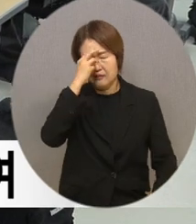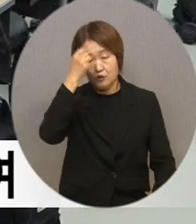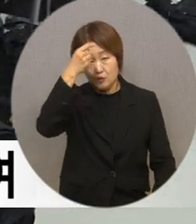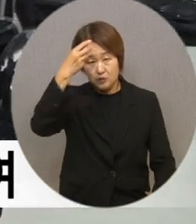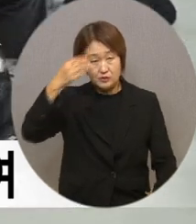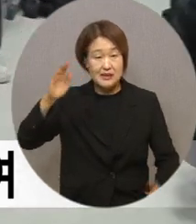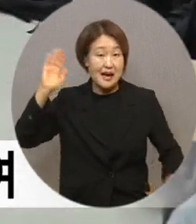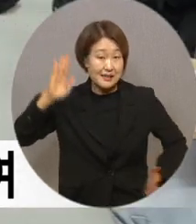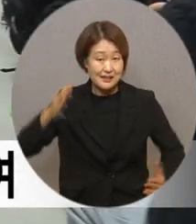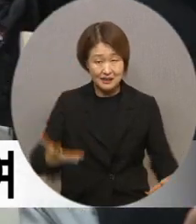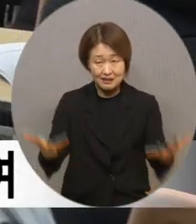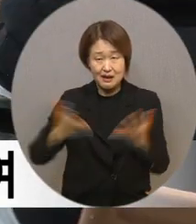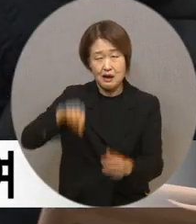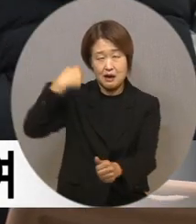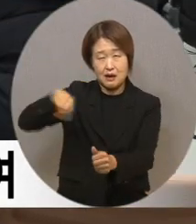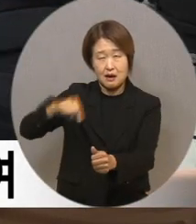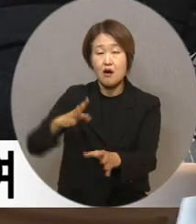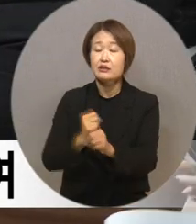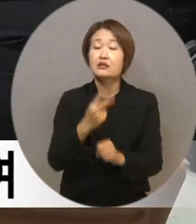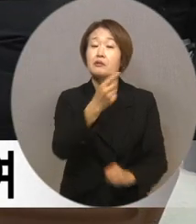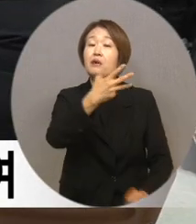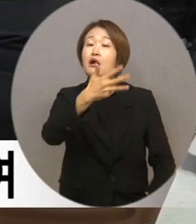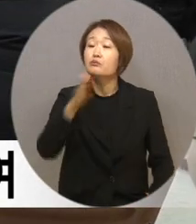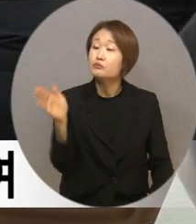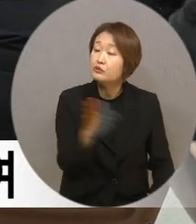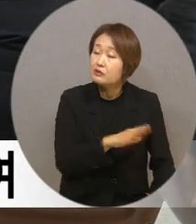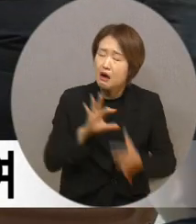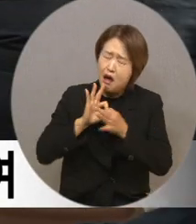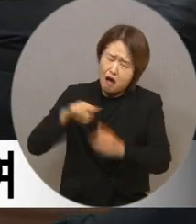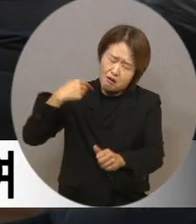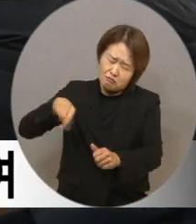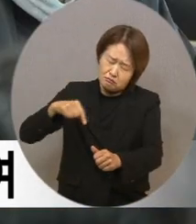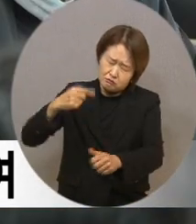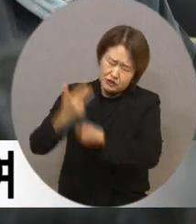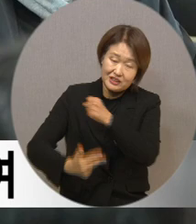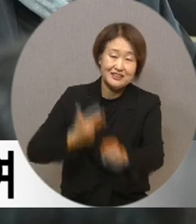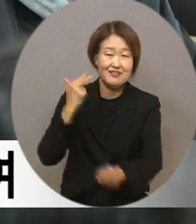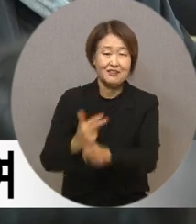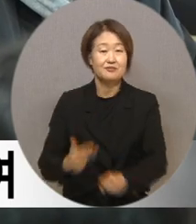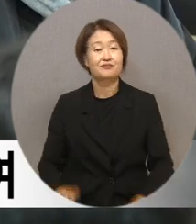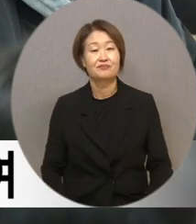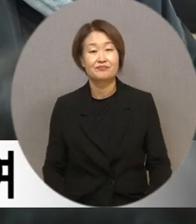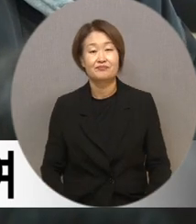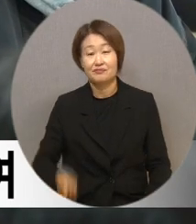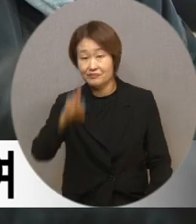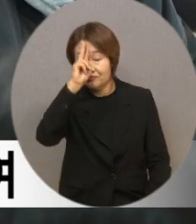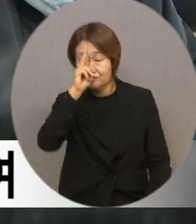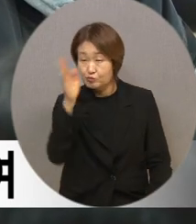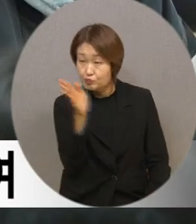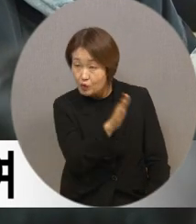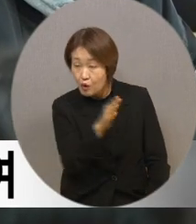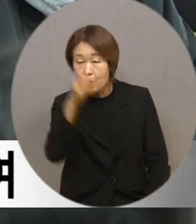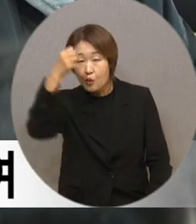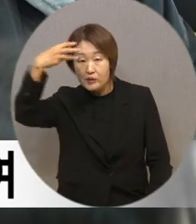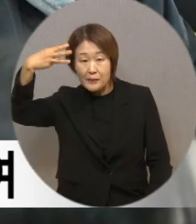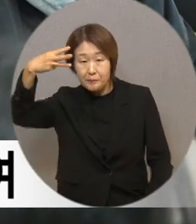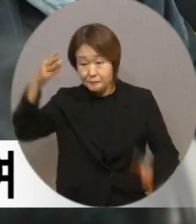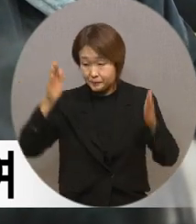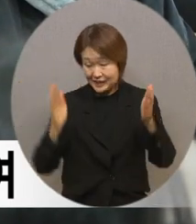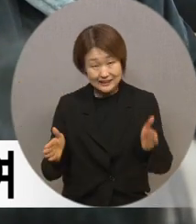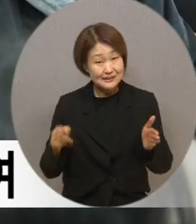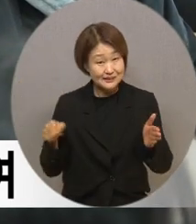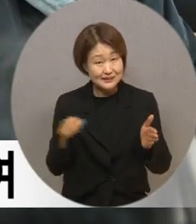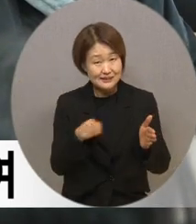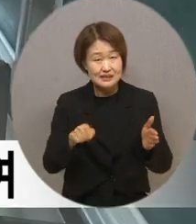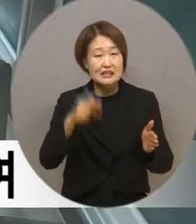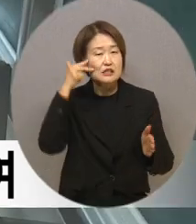교육을 지난 2008년부터 7년째 운영 중입니다. 중학교 2학년부터 고등학교 3학년을 대상으로